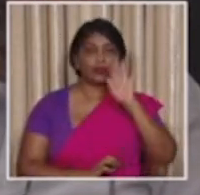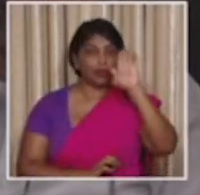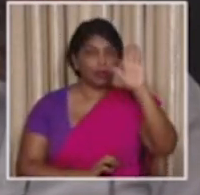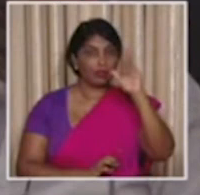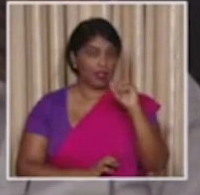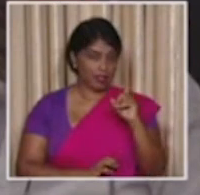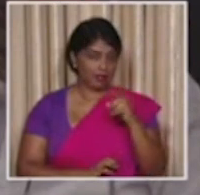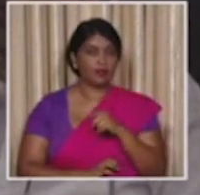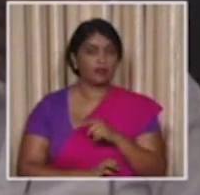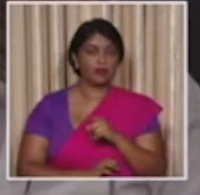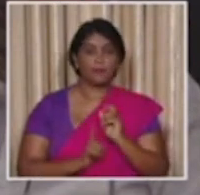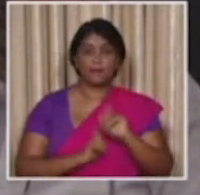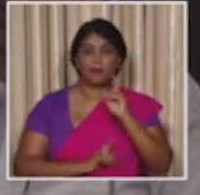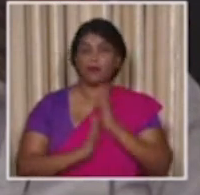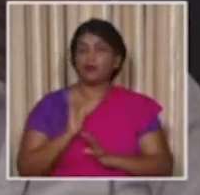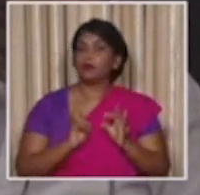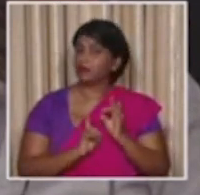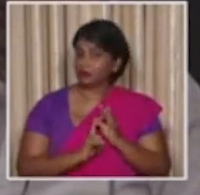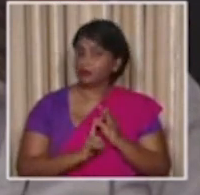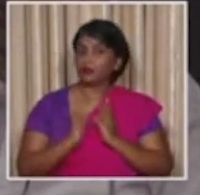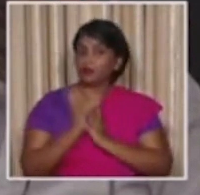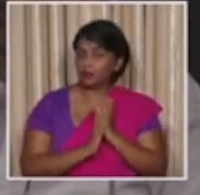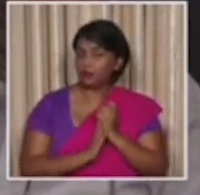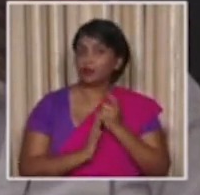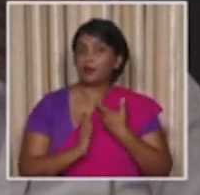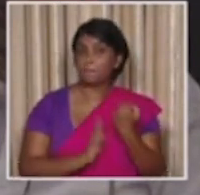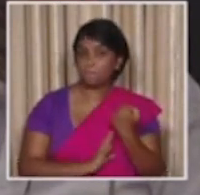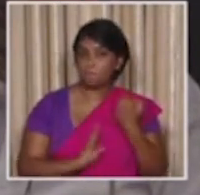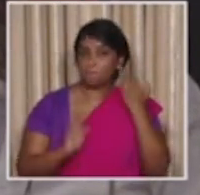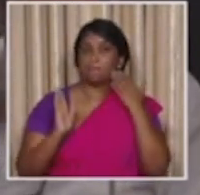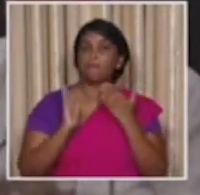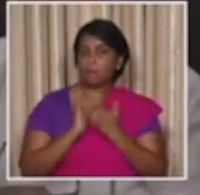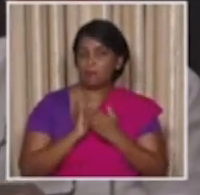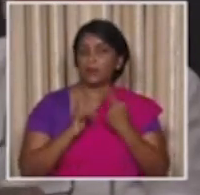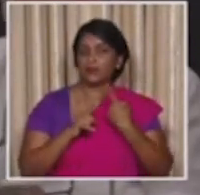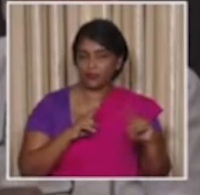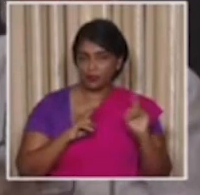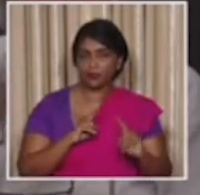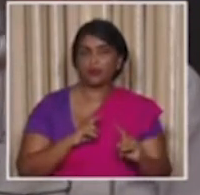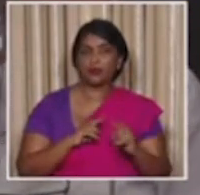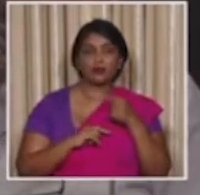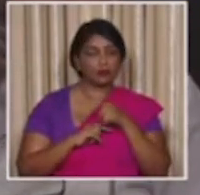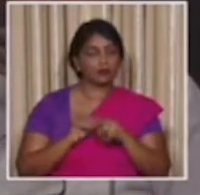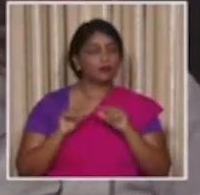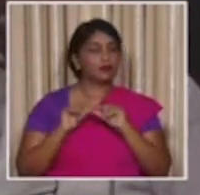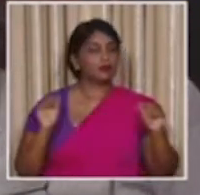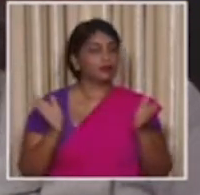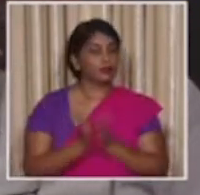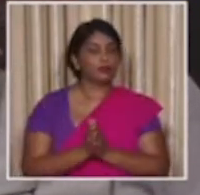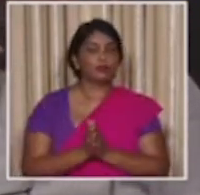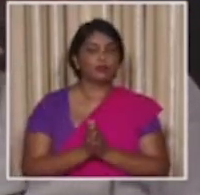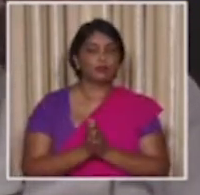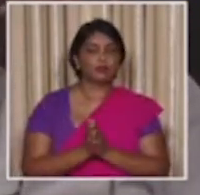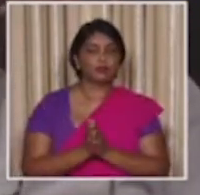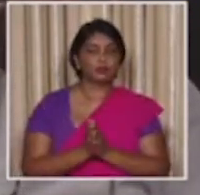අයන්නේ පාර්ලිමේන්තු මන්ත්‍රීවරුන්ගේ වරප්‍රසාද හා බලතල සම්බන්ධයෙන් විනා කියන එන්නේ කොටසත් එක්ක ගන්නකොට තමයි